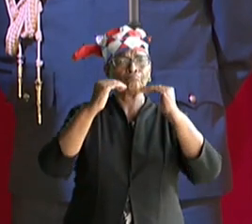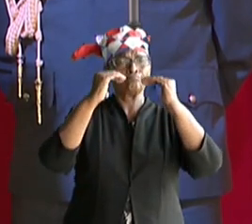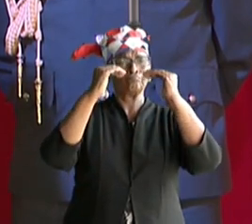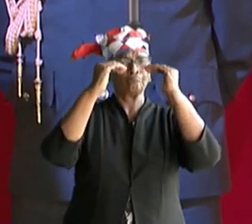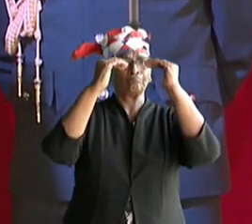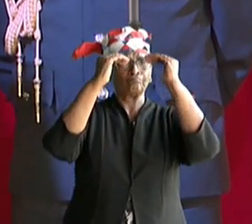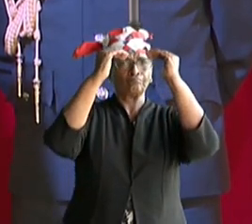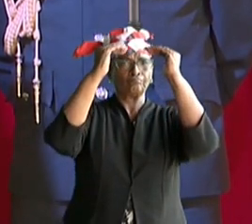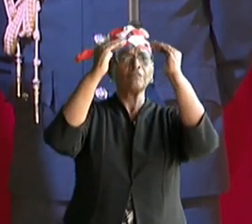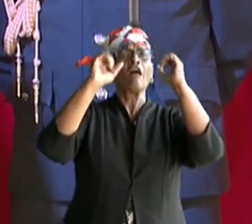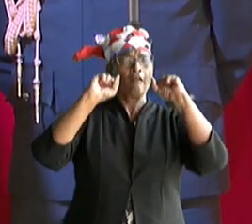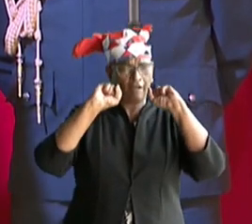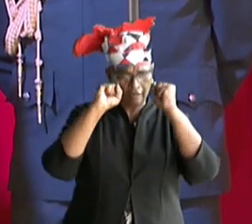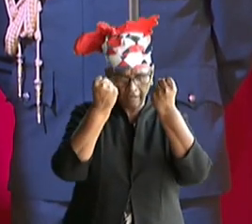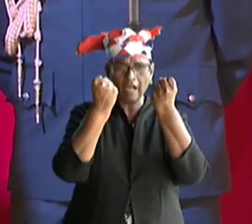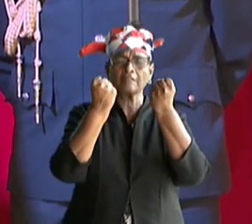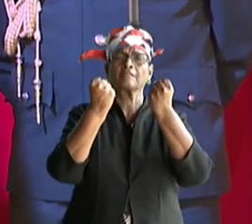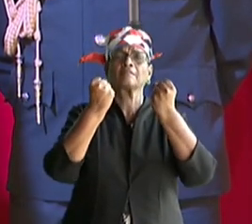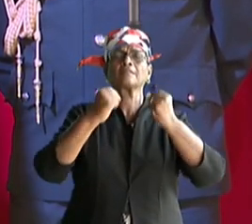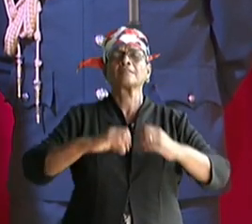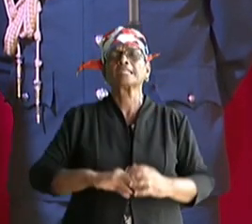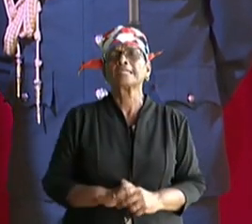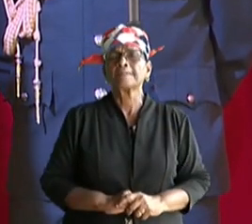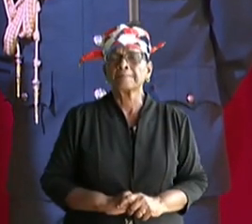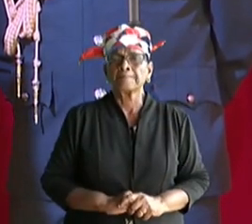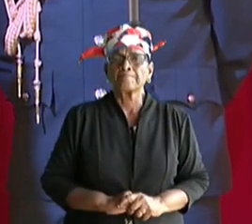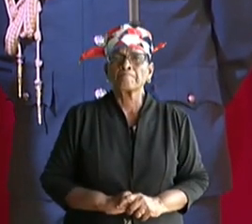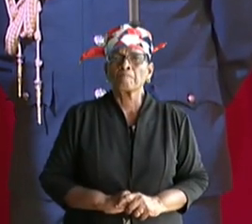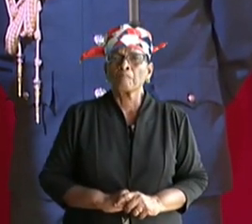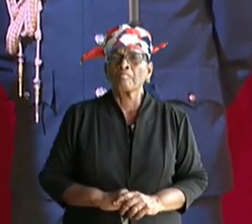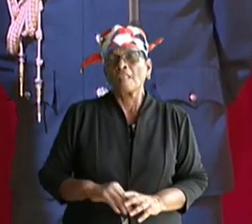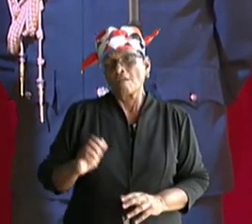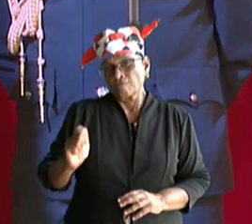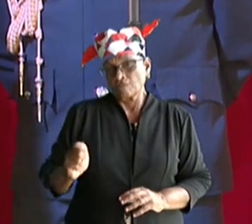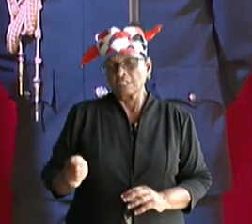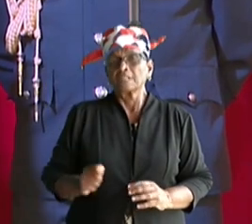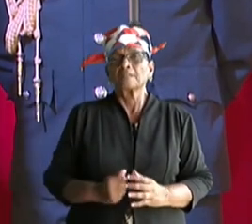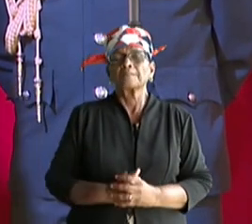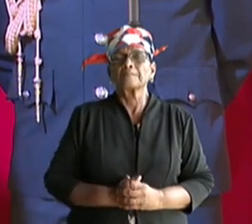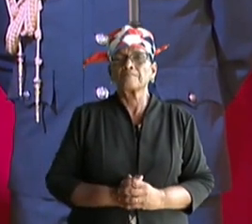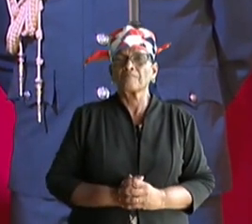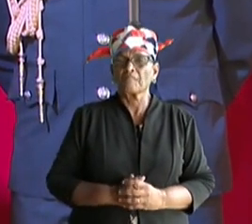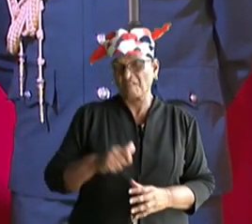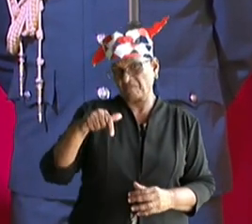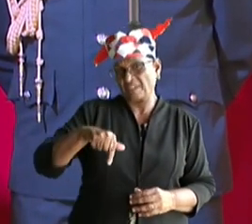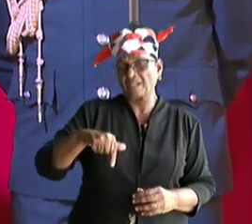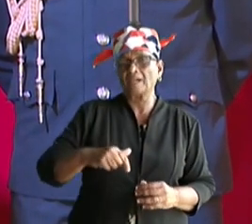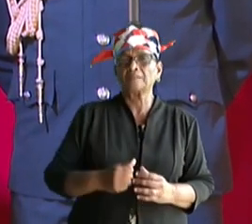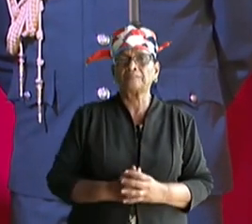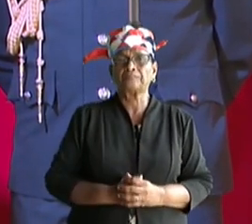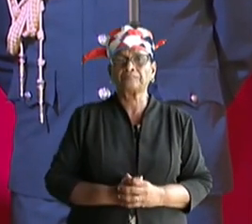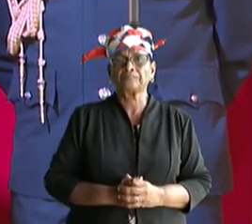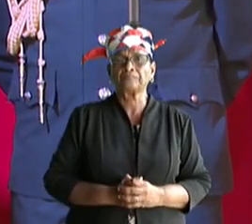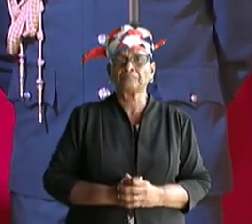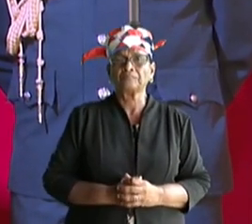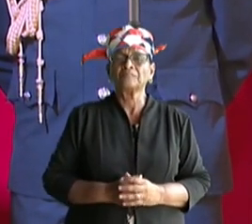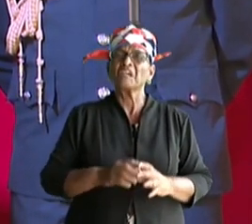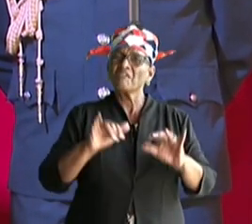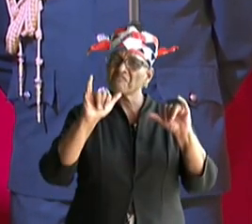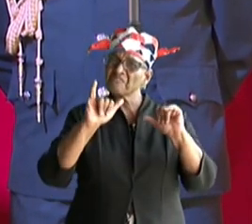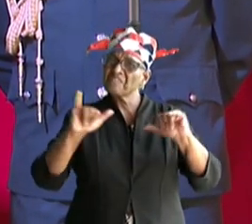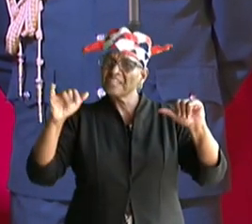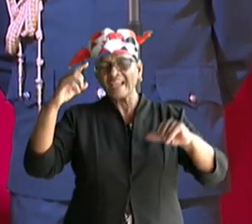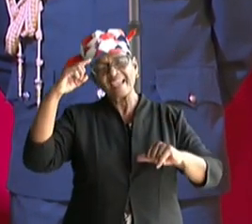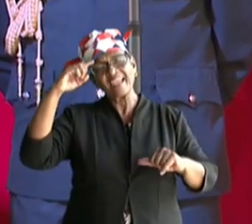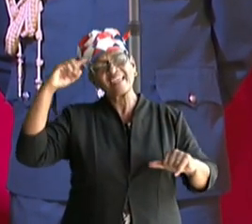en grote hoogte komt, meneer de voorzitter. Meneer de voorzitter, vandaag bij de viering en herdenking